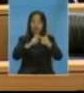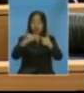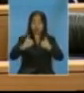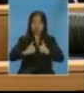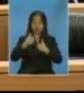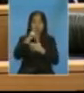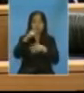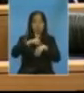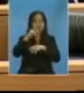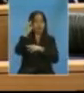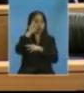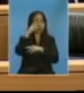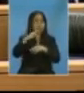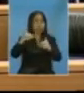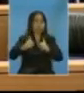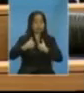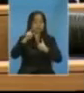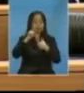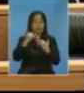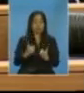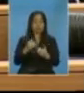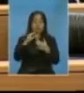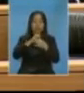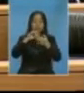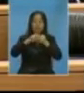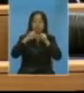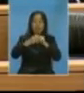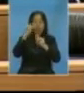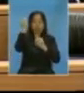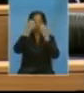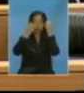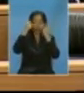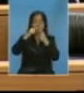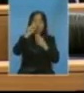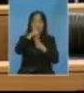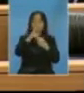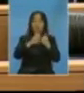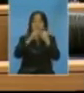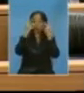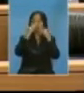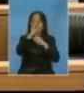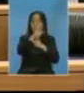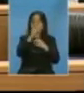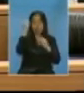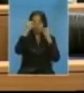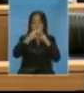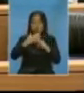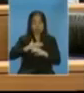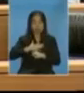งแต่ช่วงกลางวันนะครับก็เกี่ยวเนื่องกับปัญหาความสับสนของทางท่านรองนายกเองครับไม่ใช่ความสับสนของผ